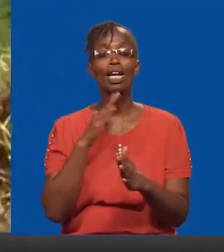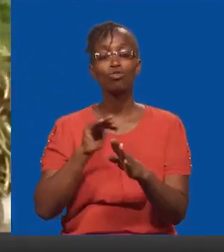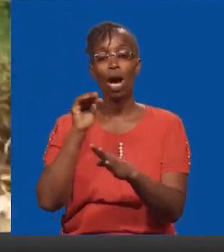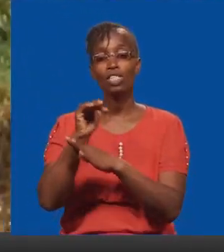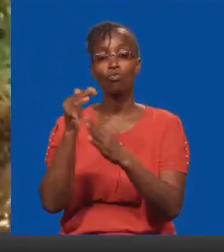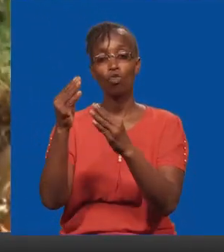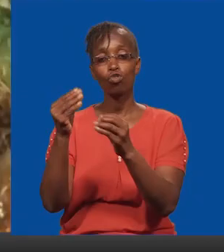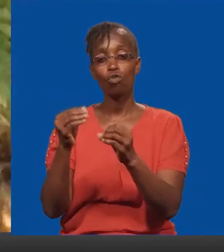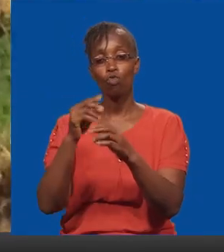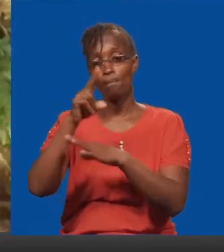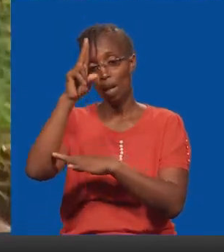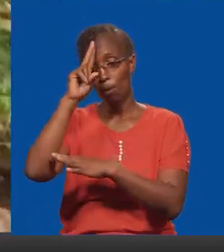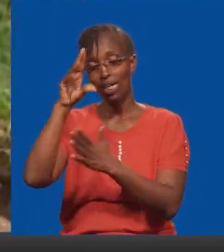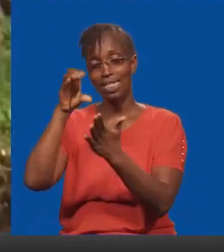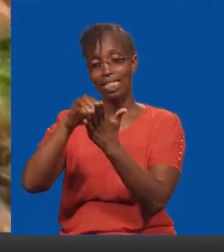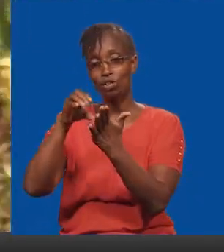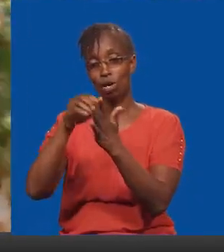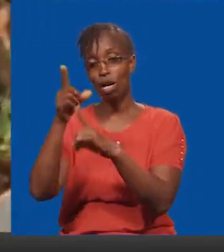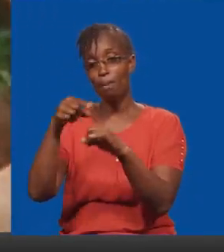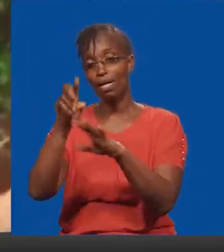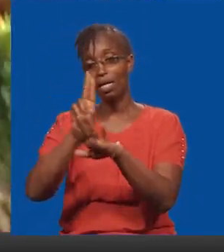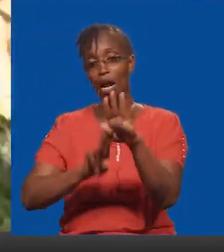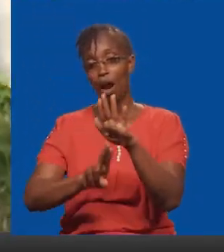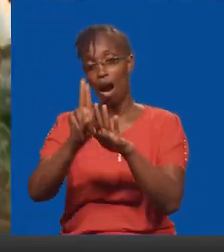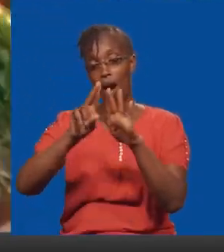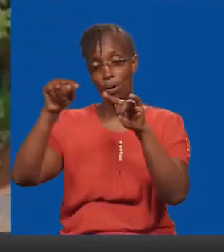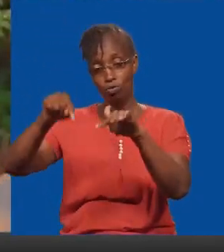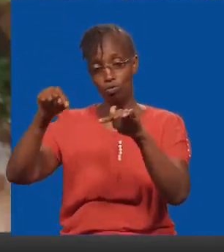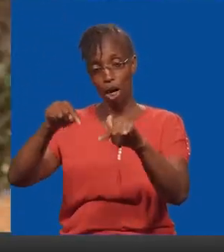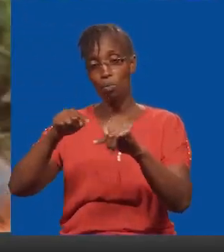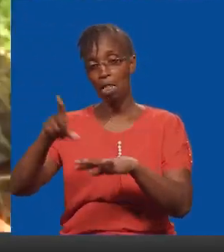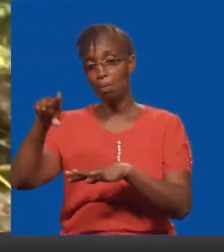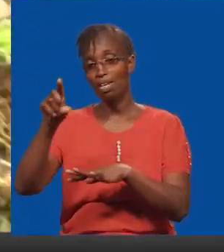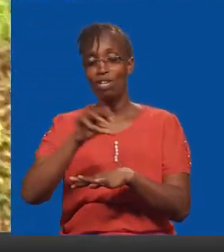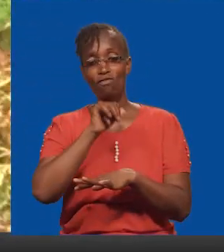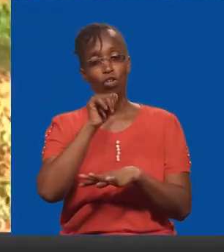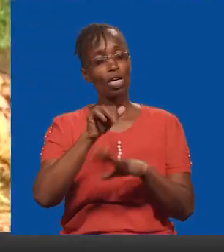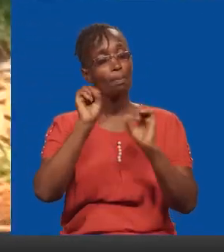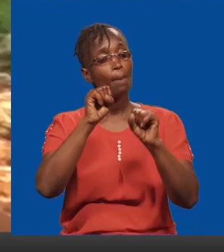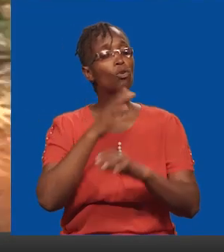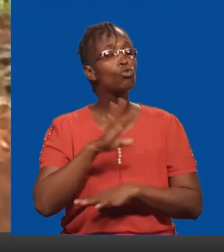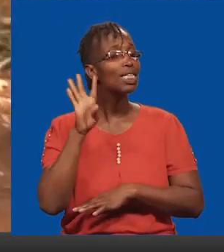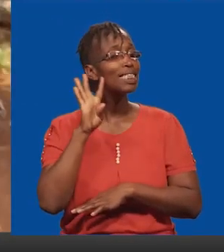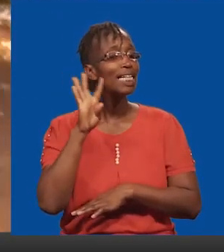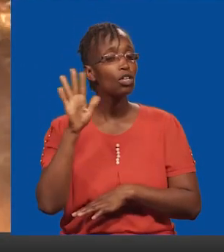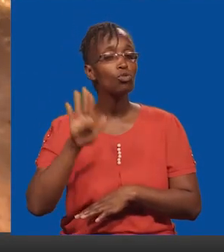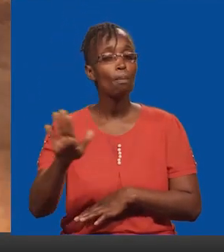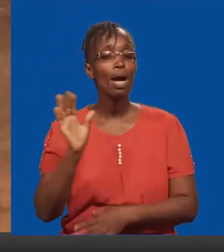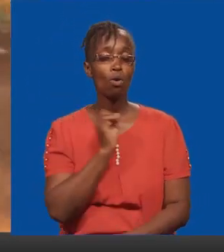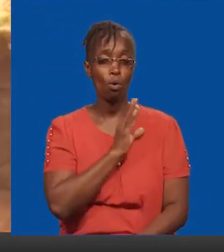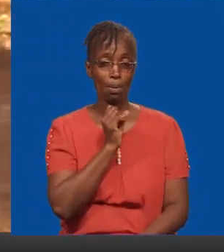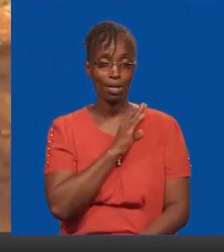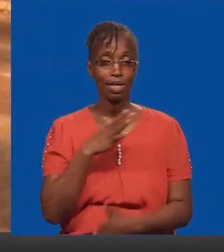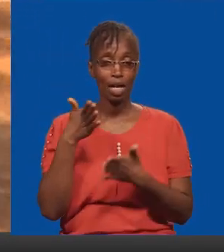waliamua kutafuta suluhu katika kituo cha polisi cha Uriri, lakini kufikia sasa utawala haujaweza